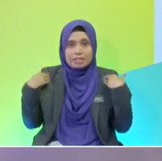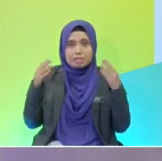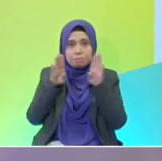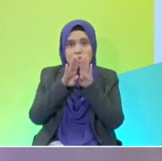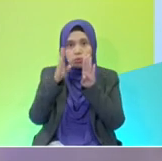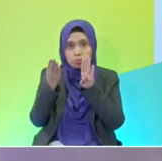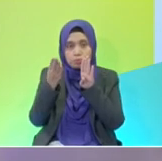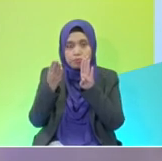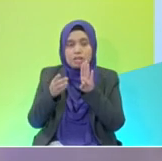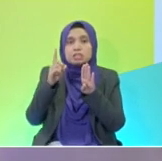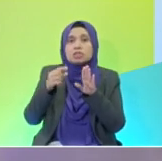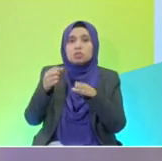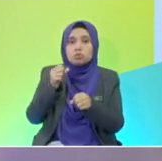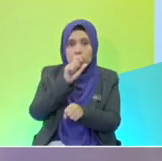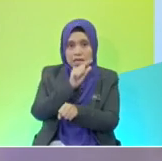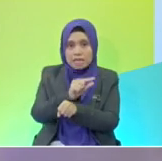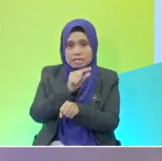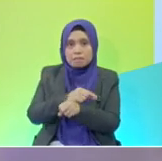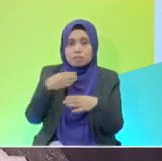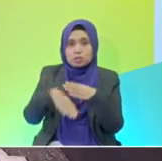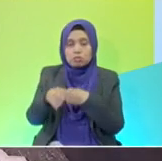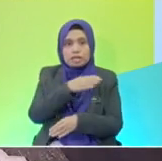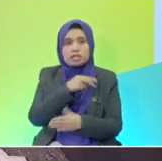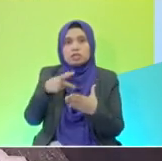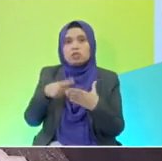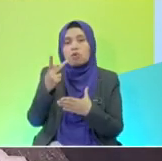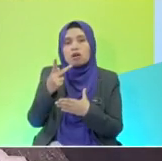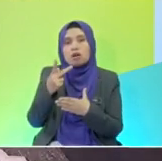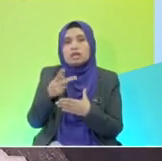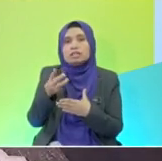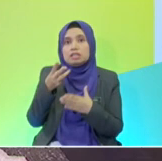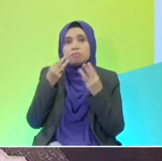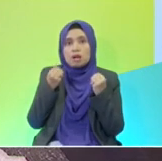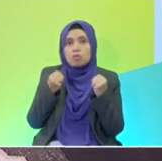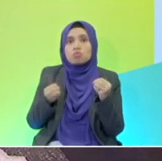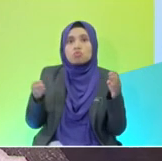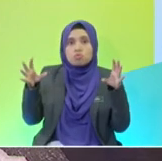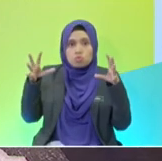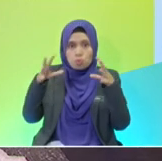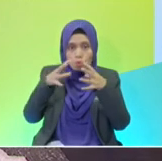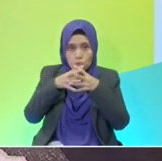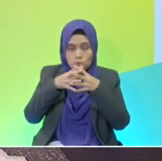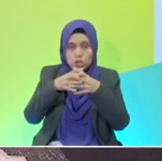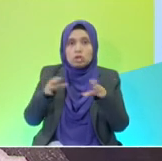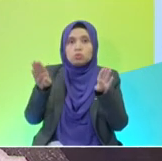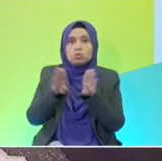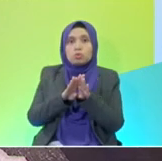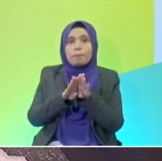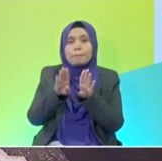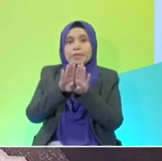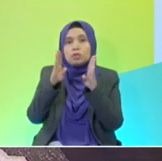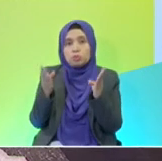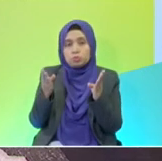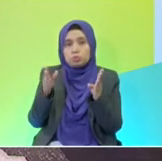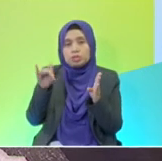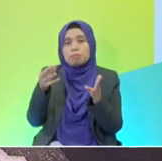satu guys masuk satu lagi guys dua jadi kita kurung dia Jadi dua jadi kita tutup dulu pintu yang nak